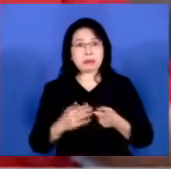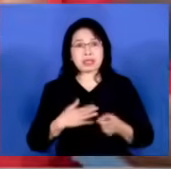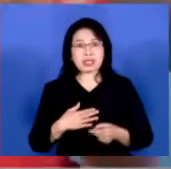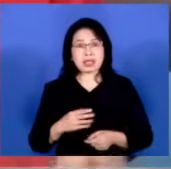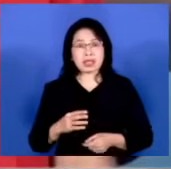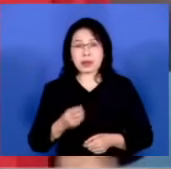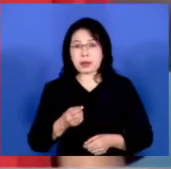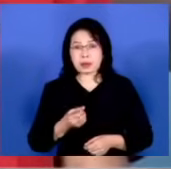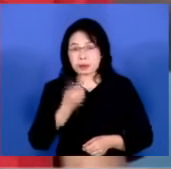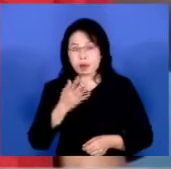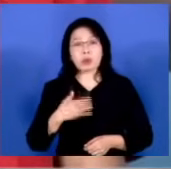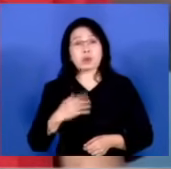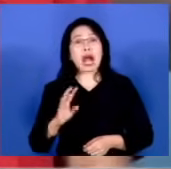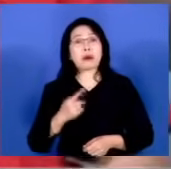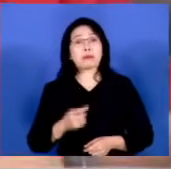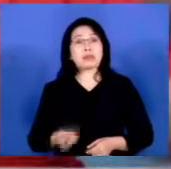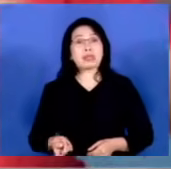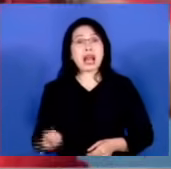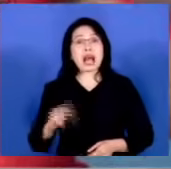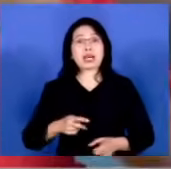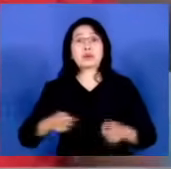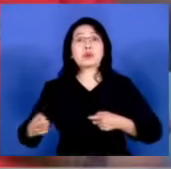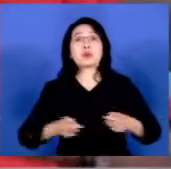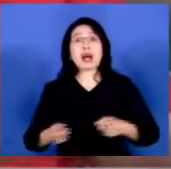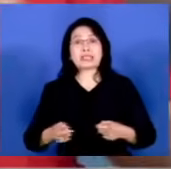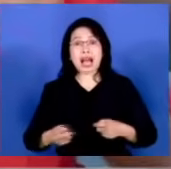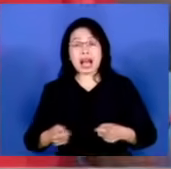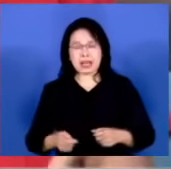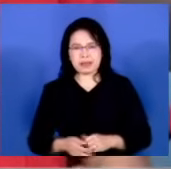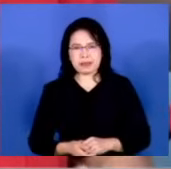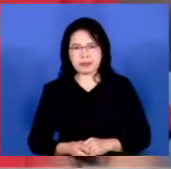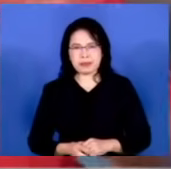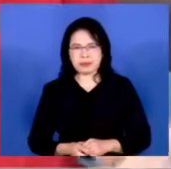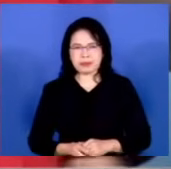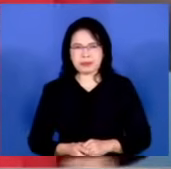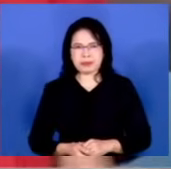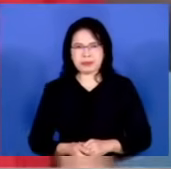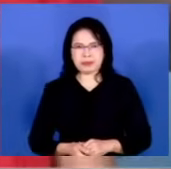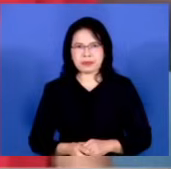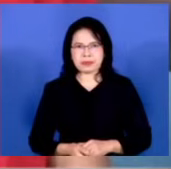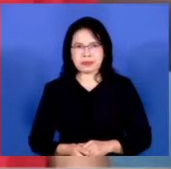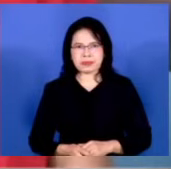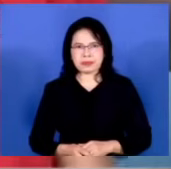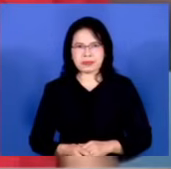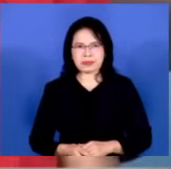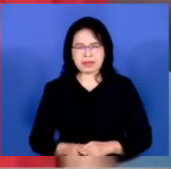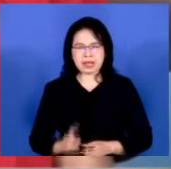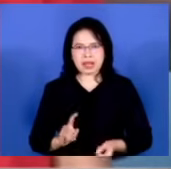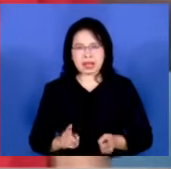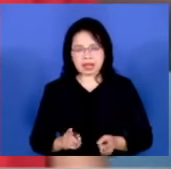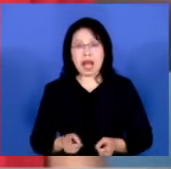kan lagi berkuasa sahwat yang berku mau berkuasa itu yang enggak pernah berkuasa kalah